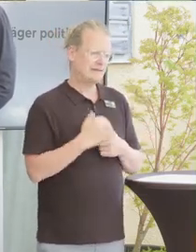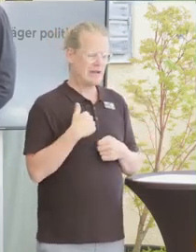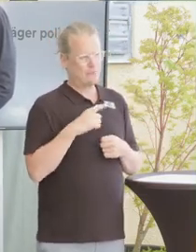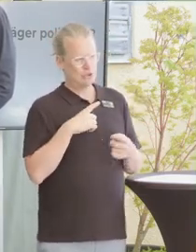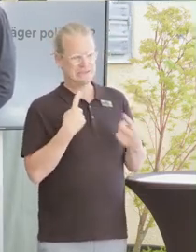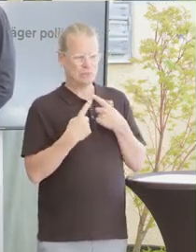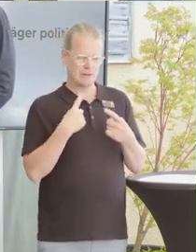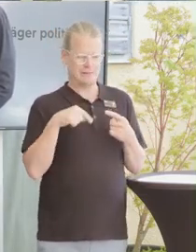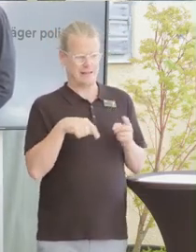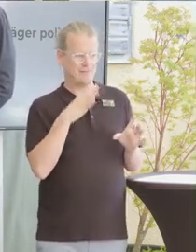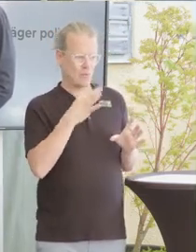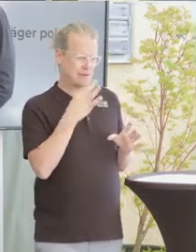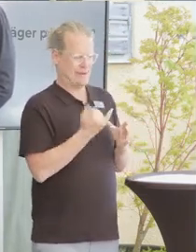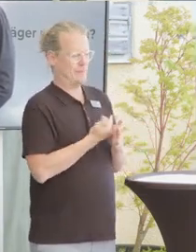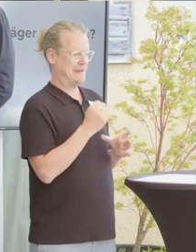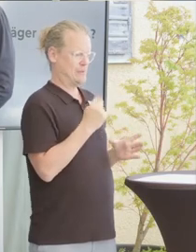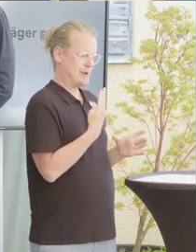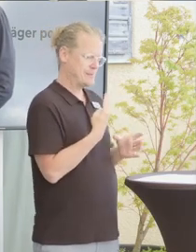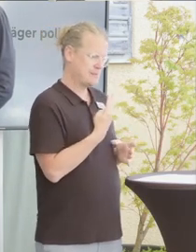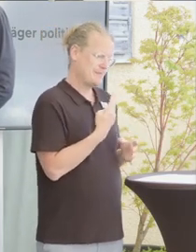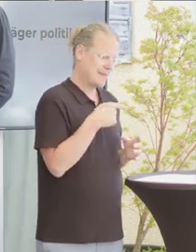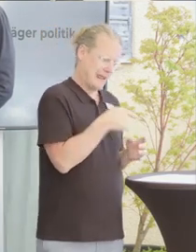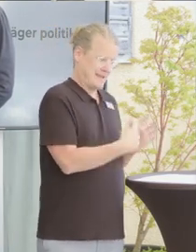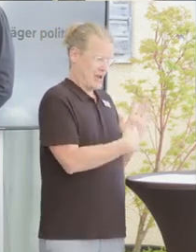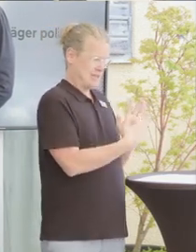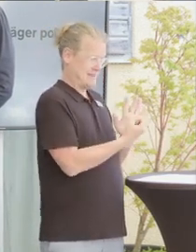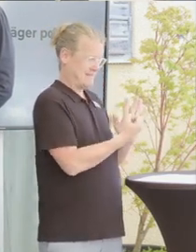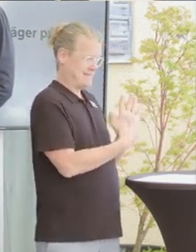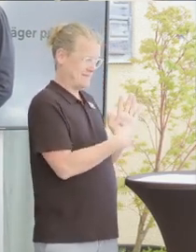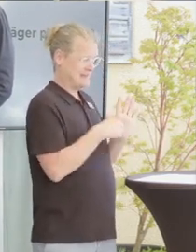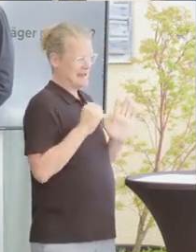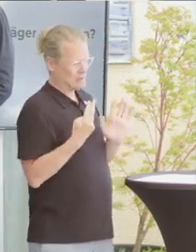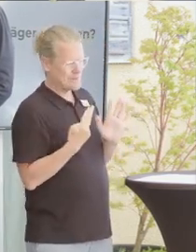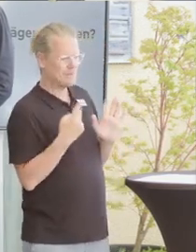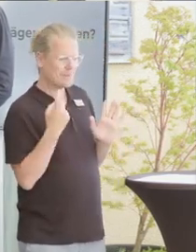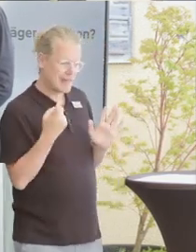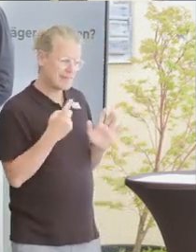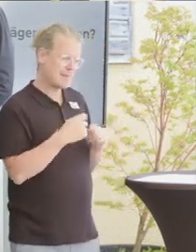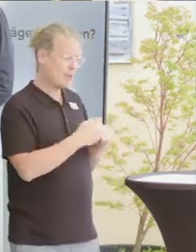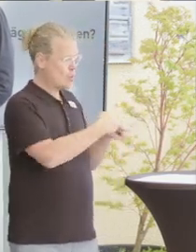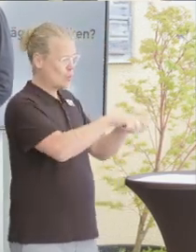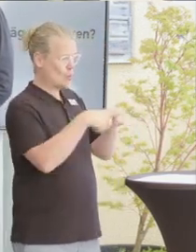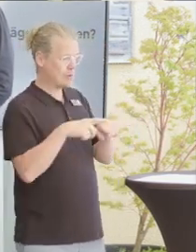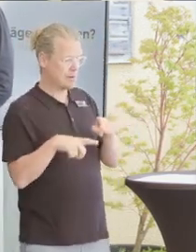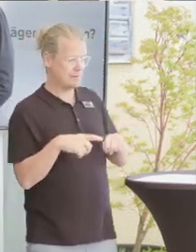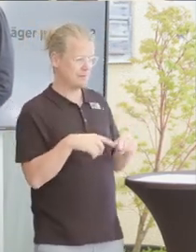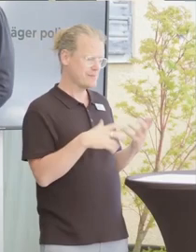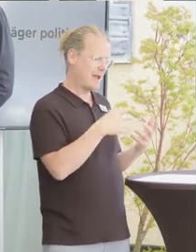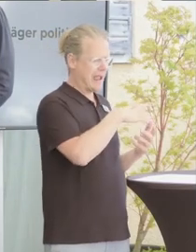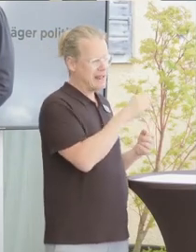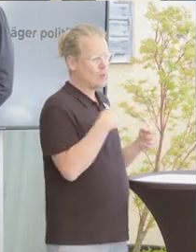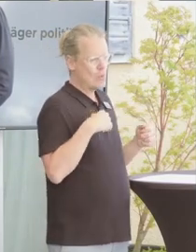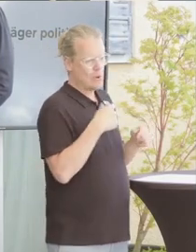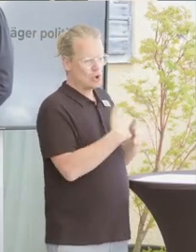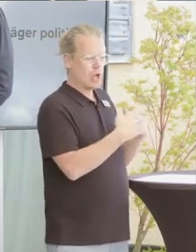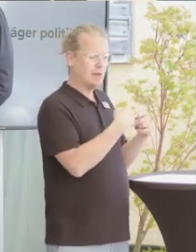är en EU-lagstiftning, så till och med så har man liksom implementerat det på olika sätt, så är det ju flera olika lagstiftningar som kommer in. Och